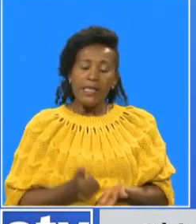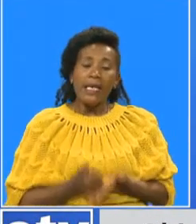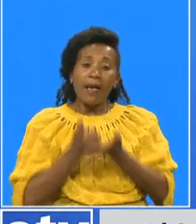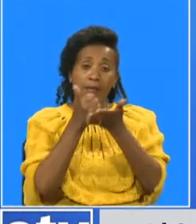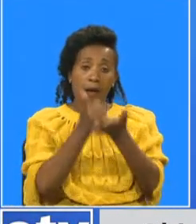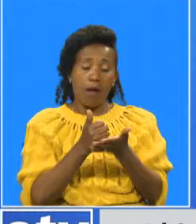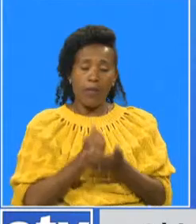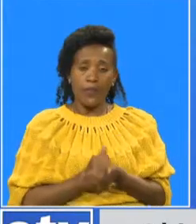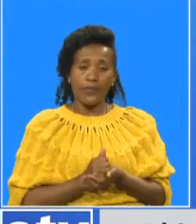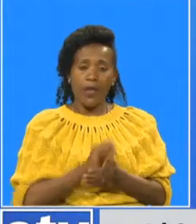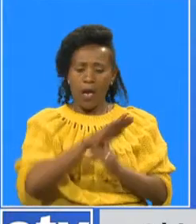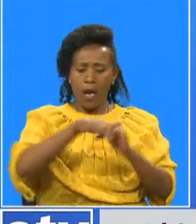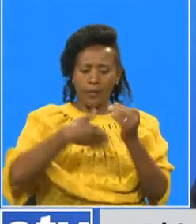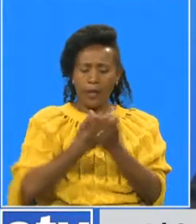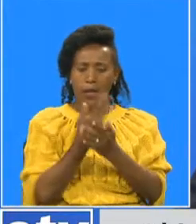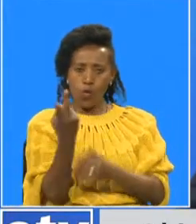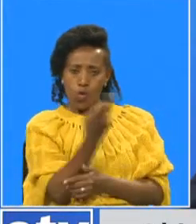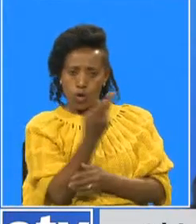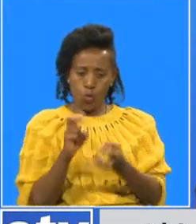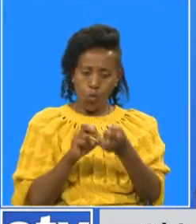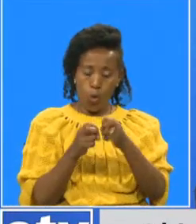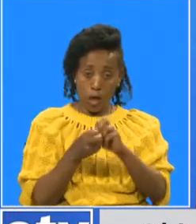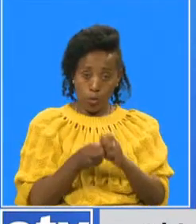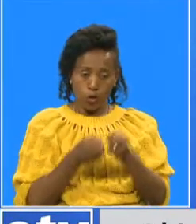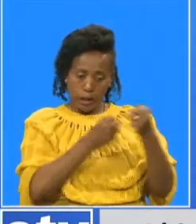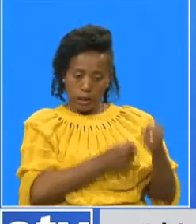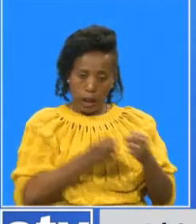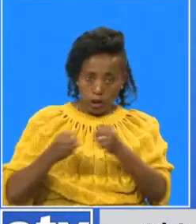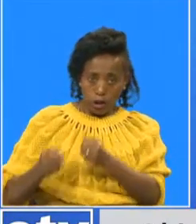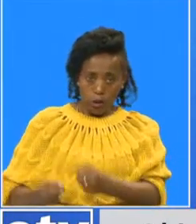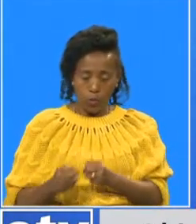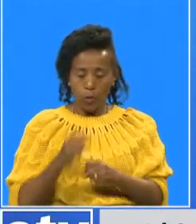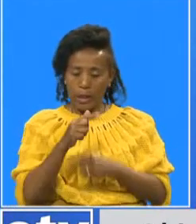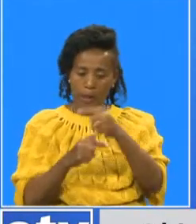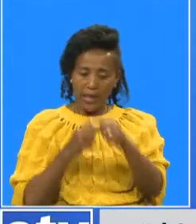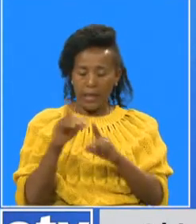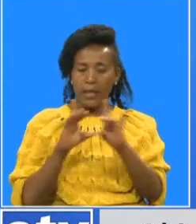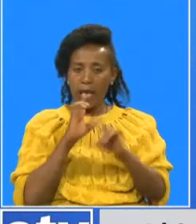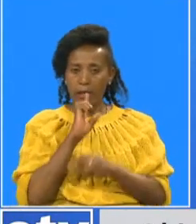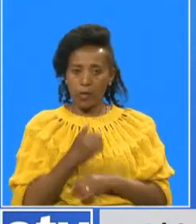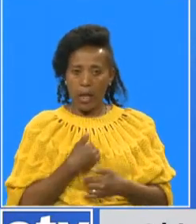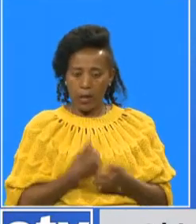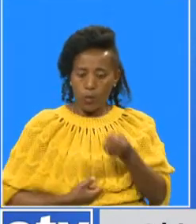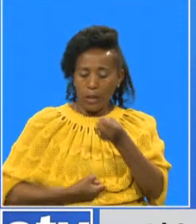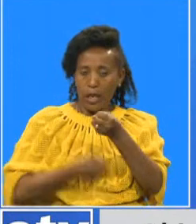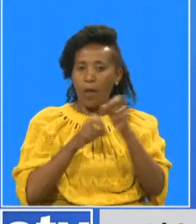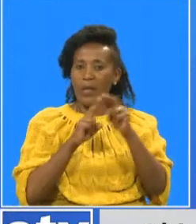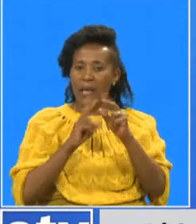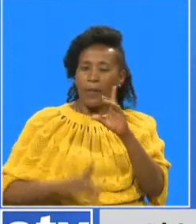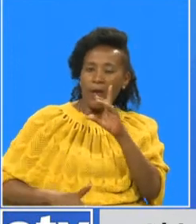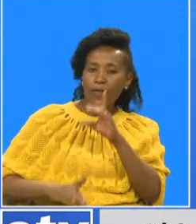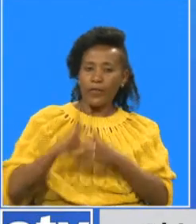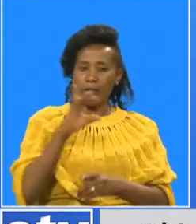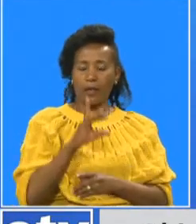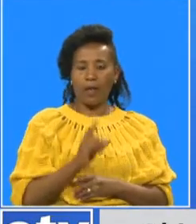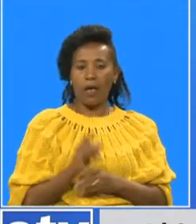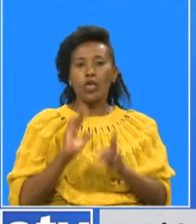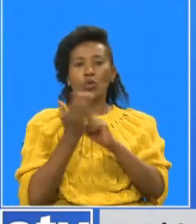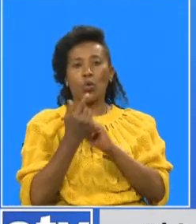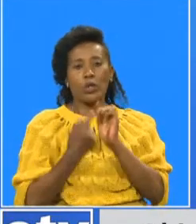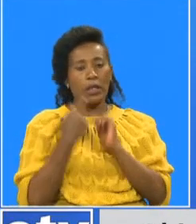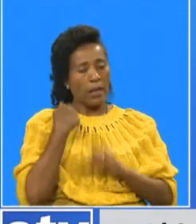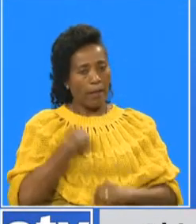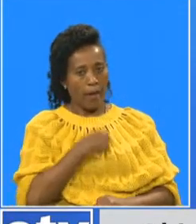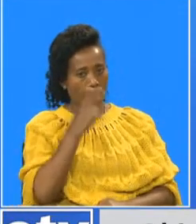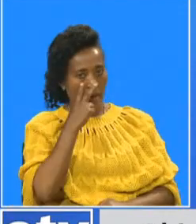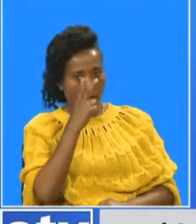እገዛ አጠቃላይ ሁለቱም ወገኖች ተቻችለው ለመሄድ እያደረገ ያለው ድጋፍ በጣም ከፍተኛ እንደሆነ ነው እኛ